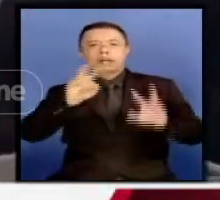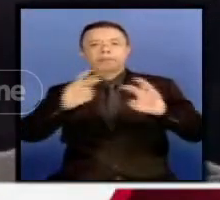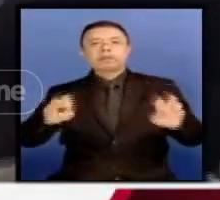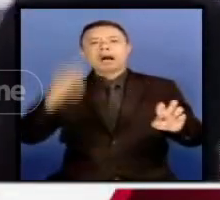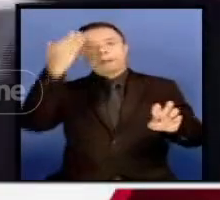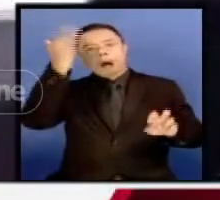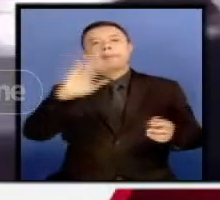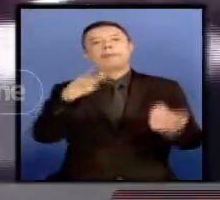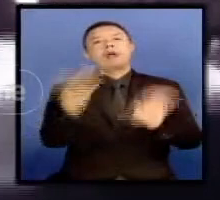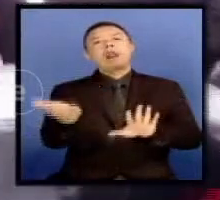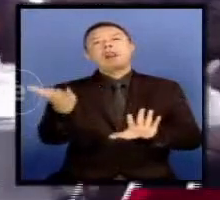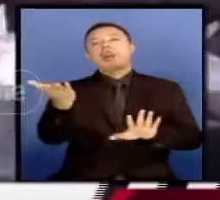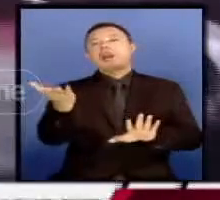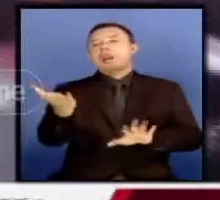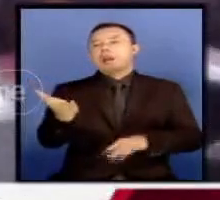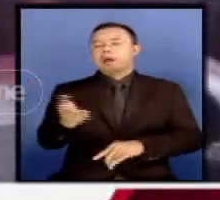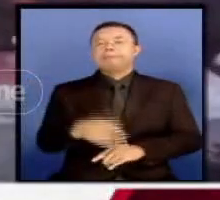kematian korban